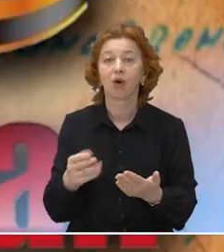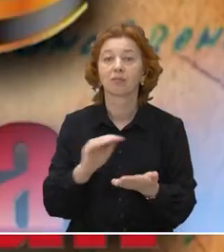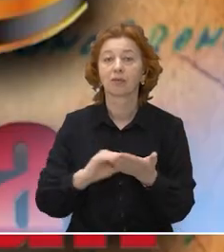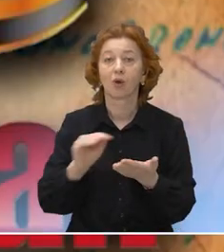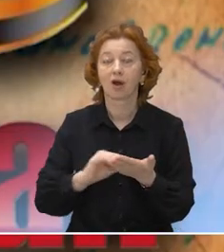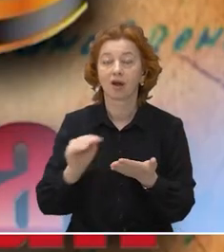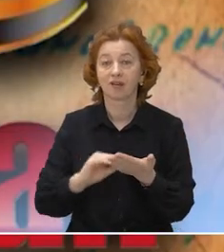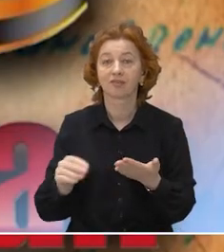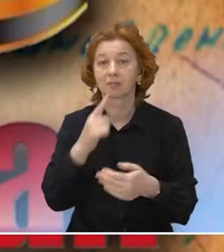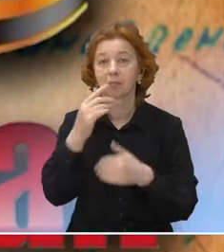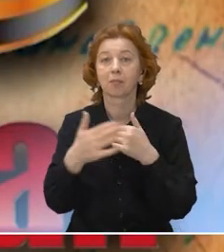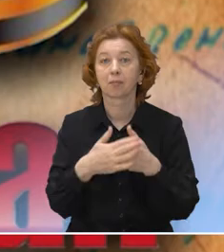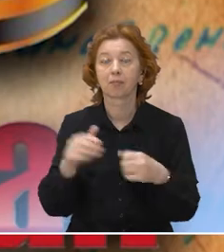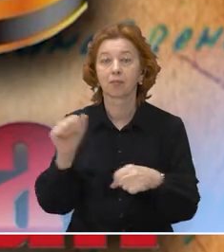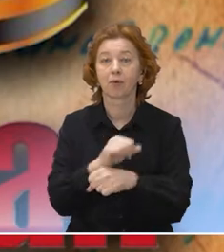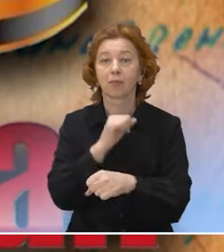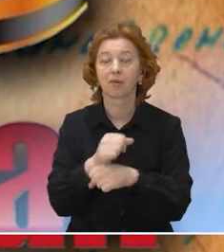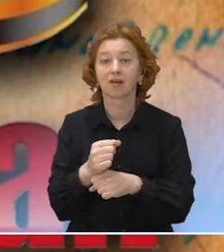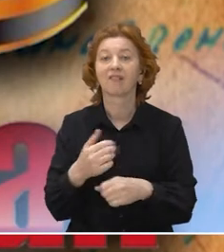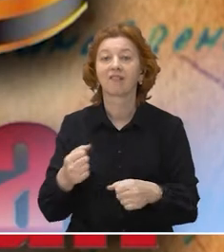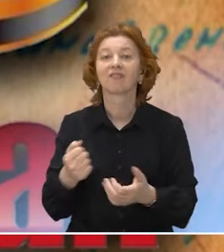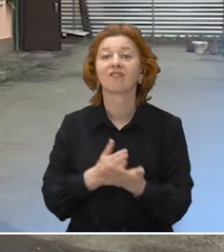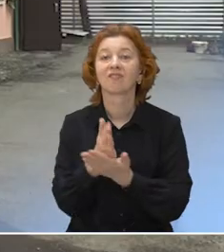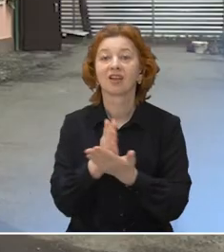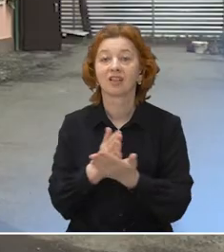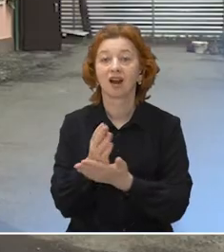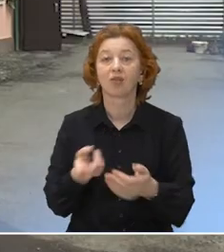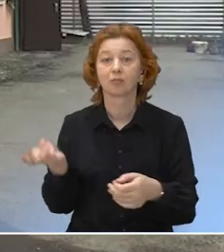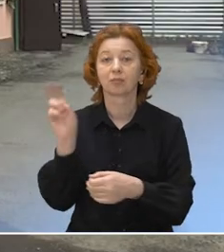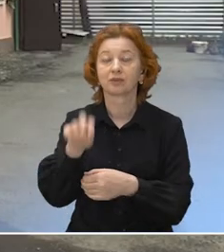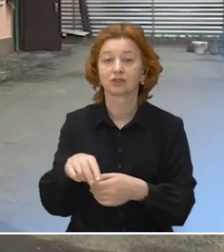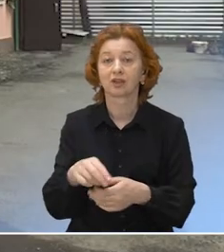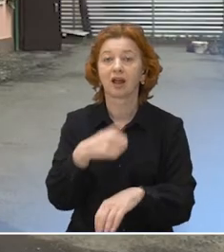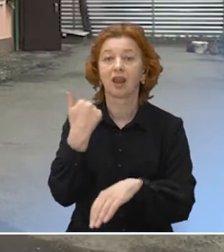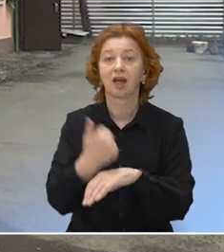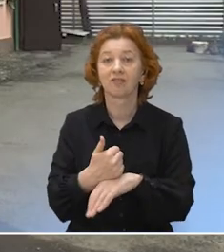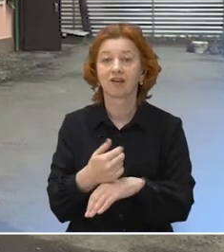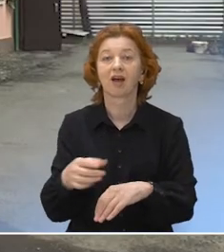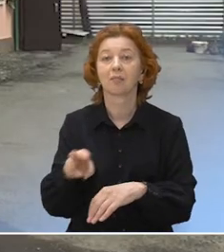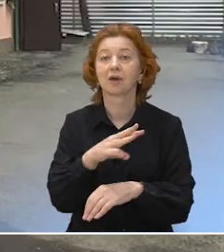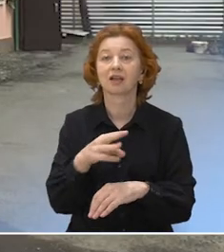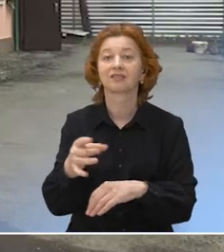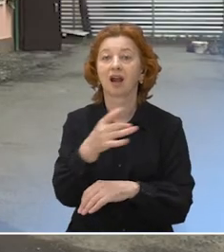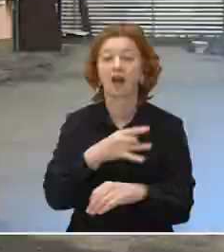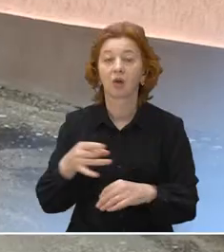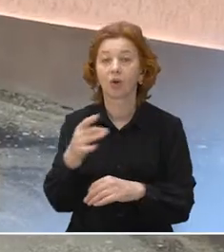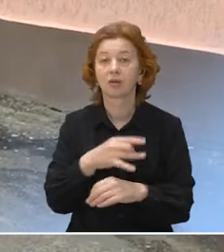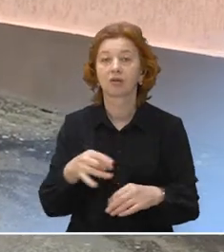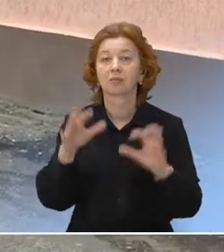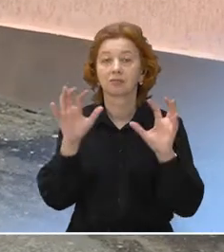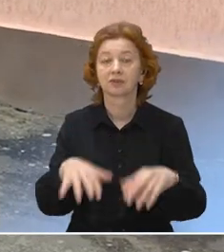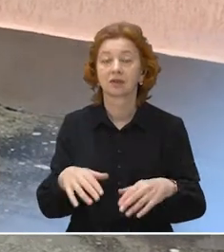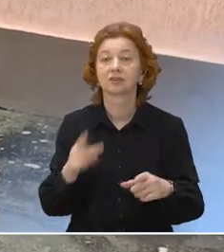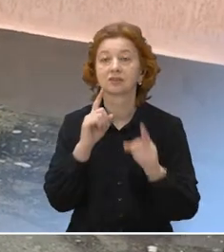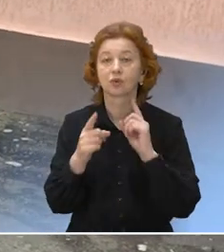В преддверии праздника Великой Победы в гости к ветерану с почетной миссией прибыли глава Миллеровского района, председатель